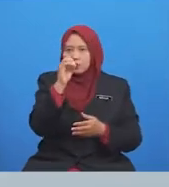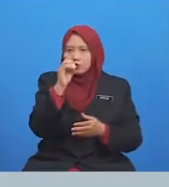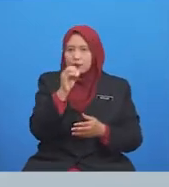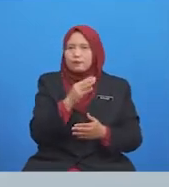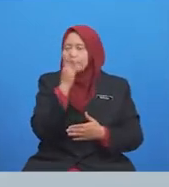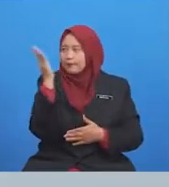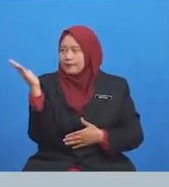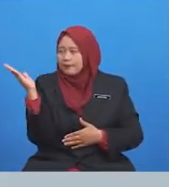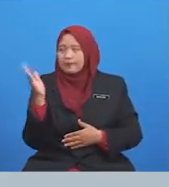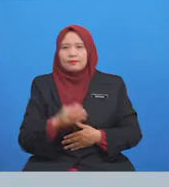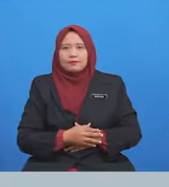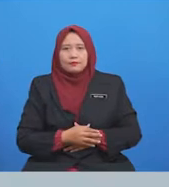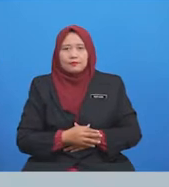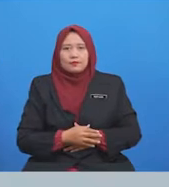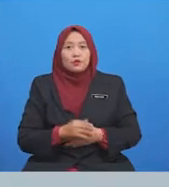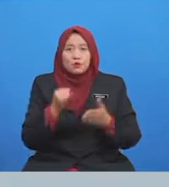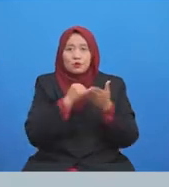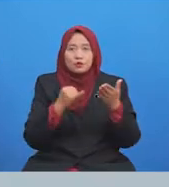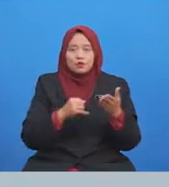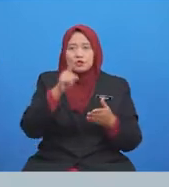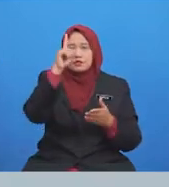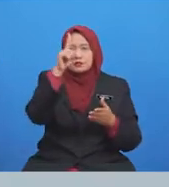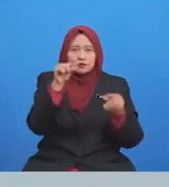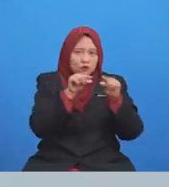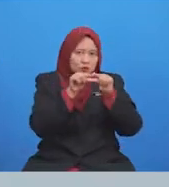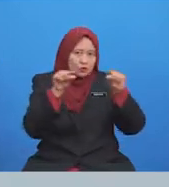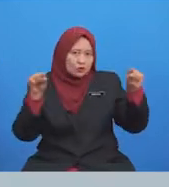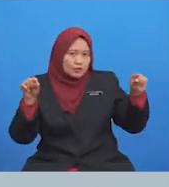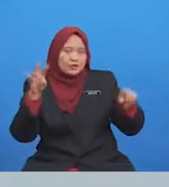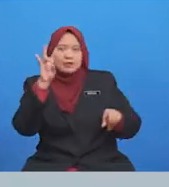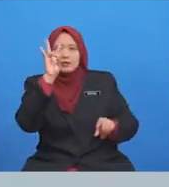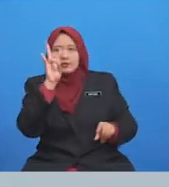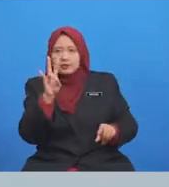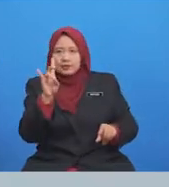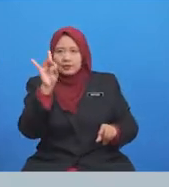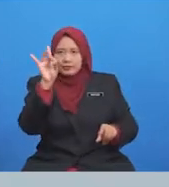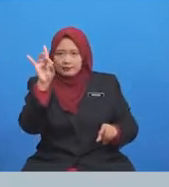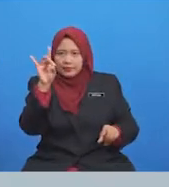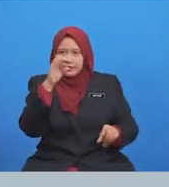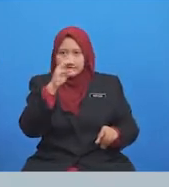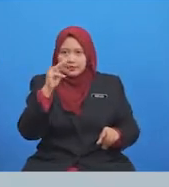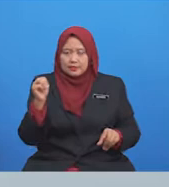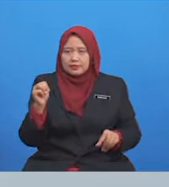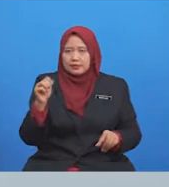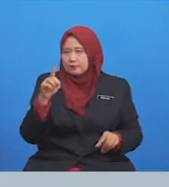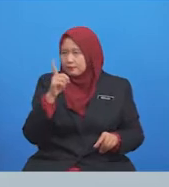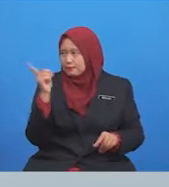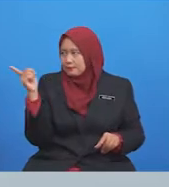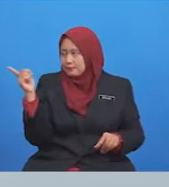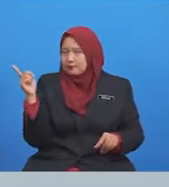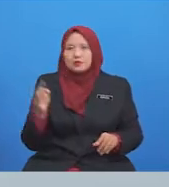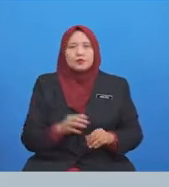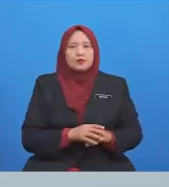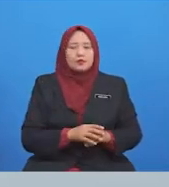Kemudian, lukis satu garis lurus berukuran 8 cm dari pusat O dan